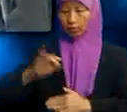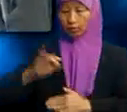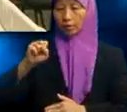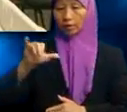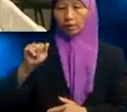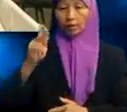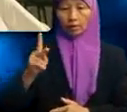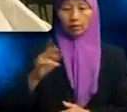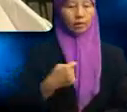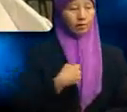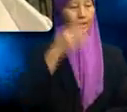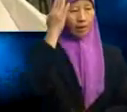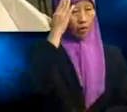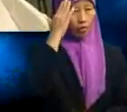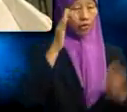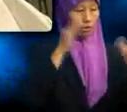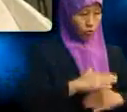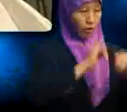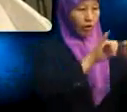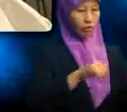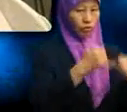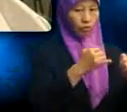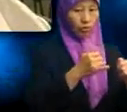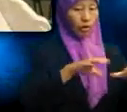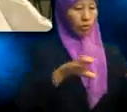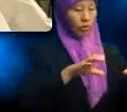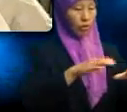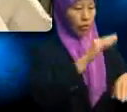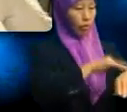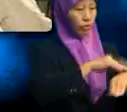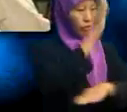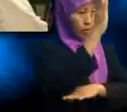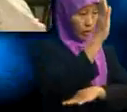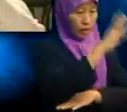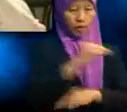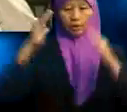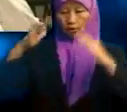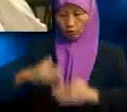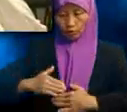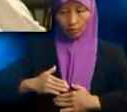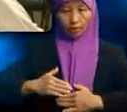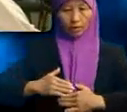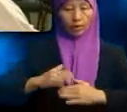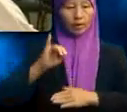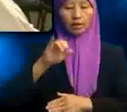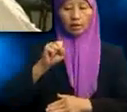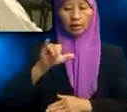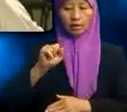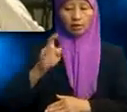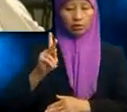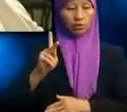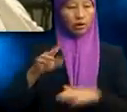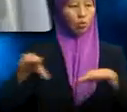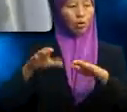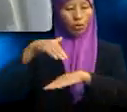tahu. Solat Jumaat dilakukan pada waktu tengah hari, manakala solat Isyak dilakukan pada